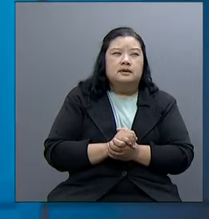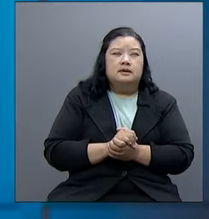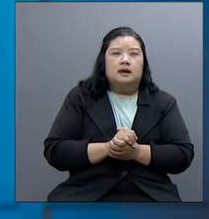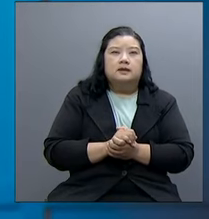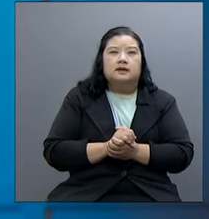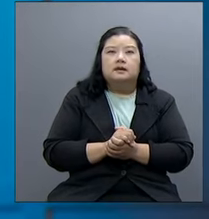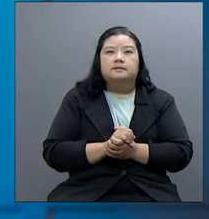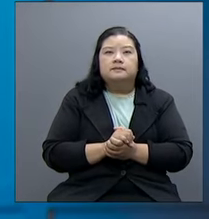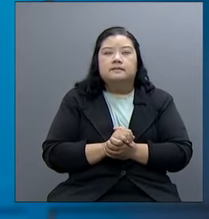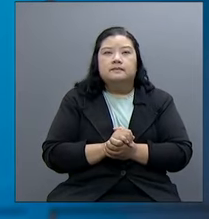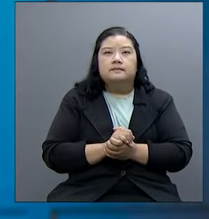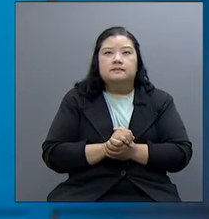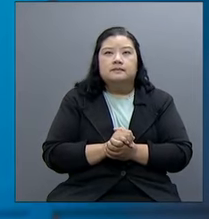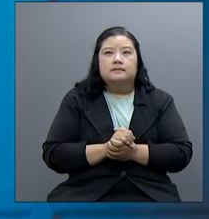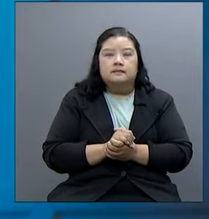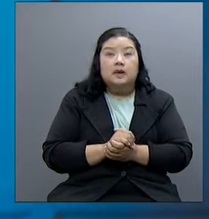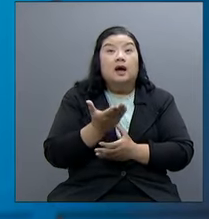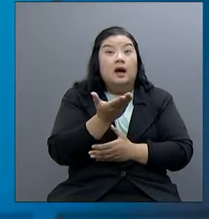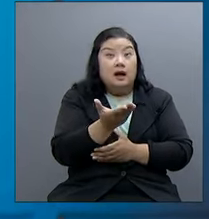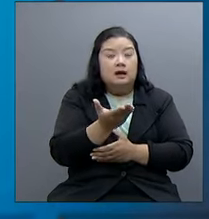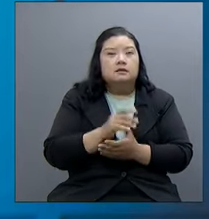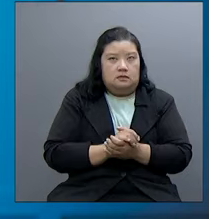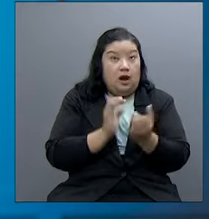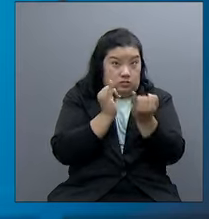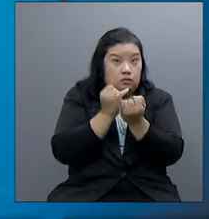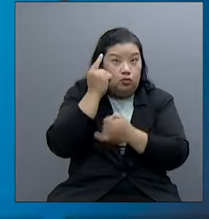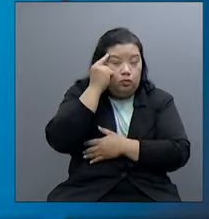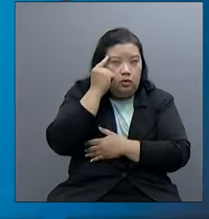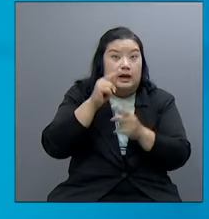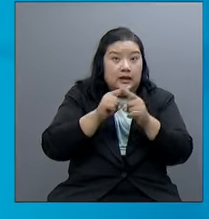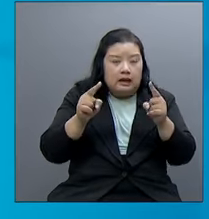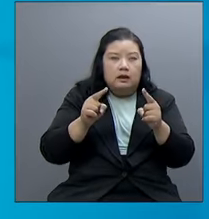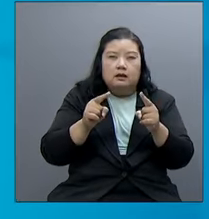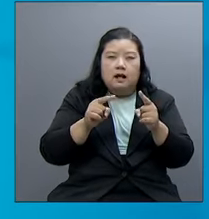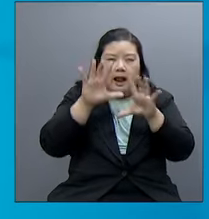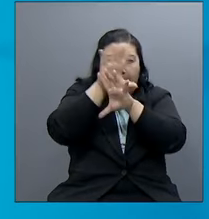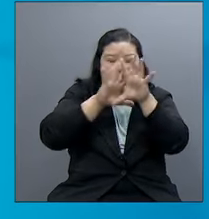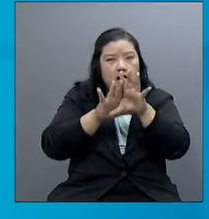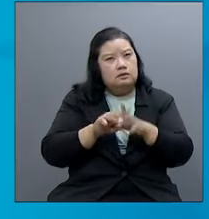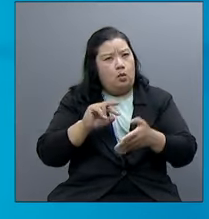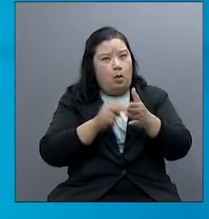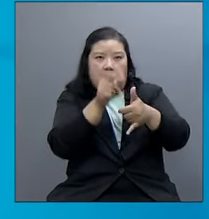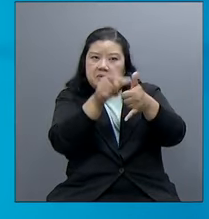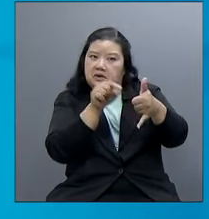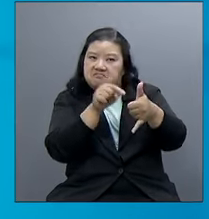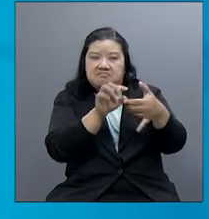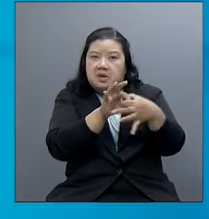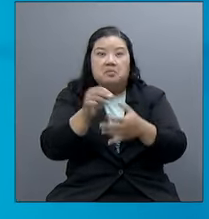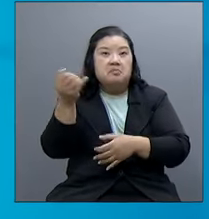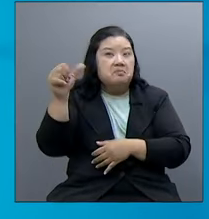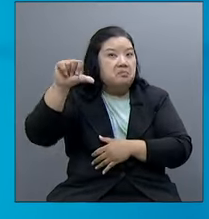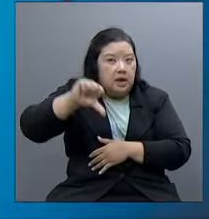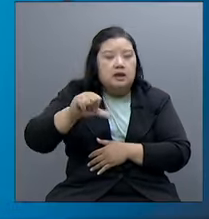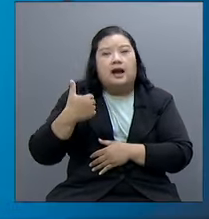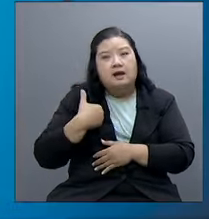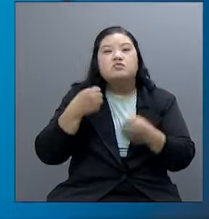ทุวันนี้เราคนเคยกควา Boolie มากยิขึ้นแต่อาจะรเพีงแค่เข้าๆว่าคอการกระทำที่หุนแรงอาจจะเป็การช